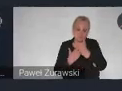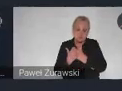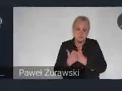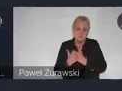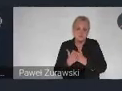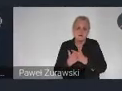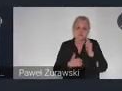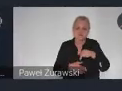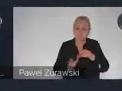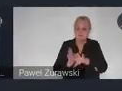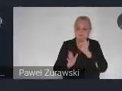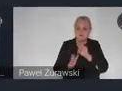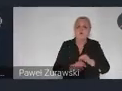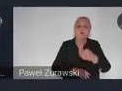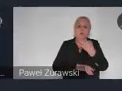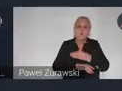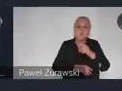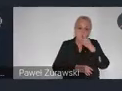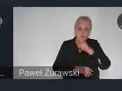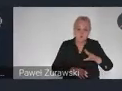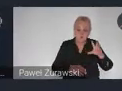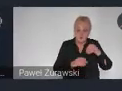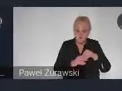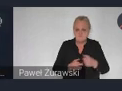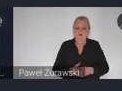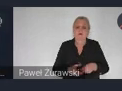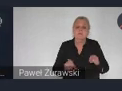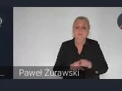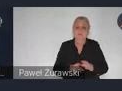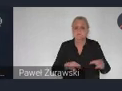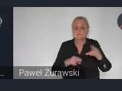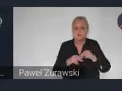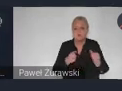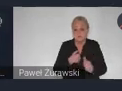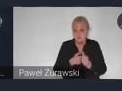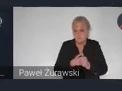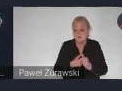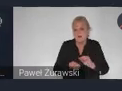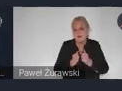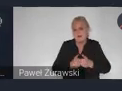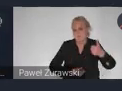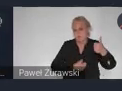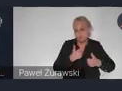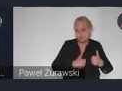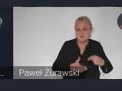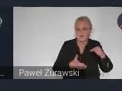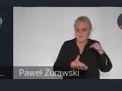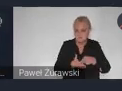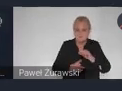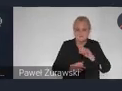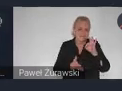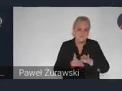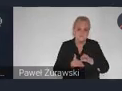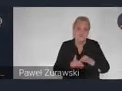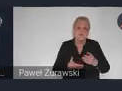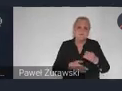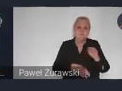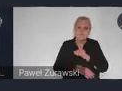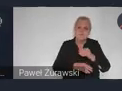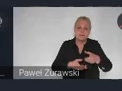wybrać Uniwersytetu ludowe oraz zakładki dokumenty czy też konkursy tam z całą pewnością zestaw tych